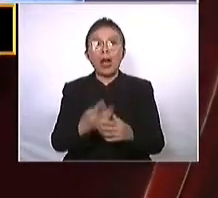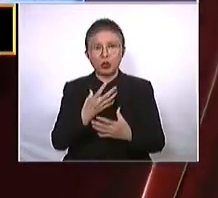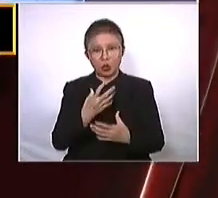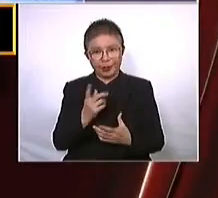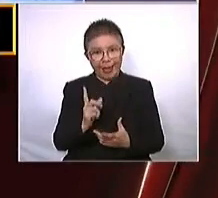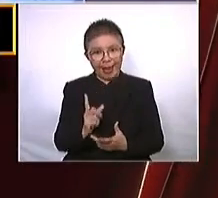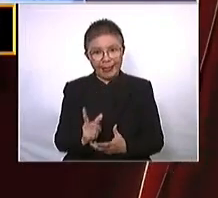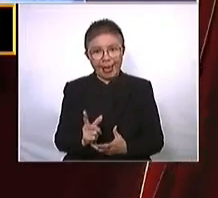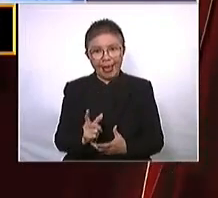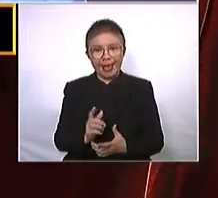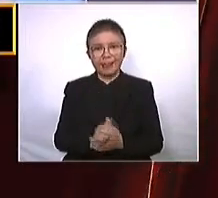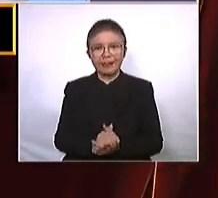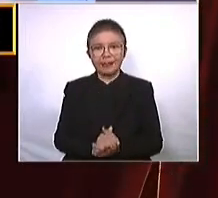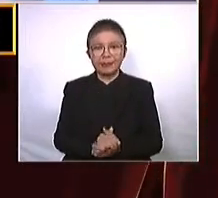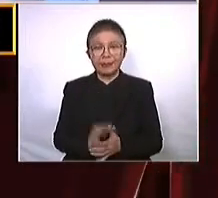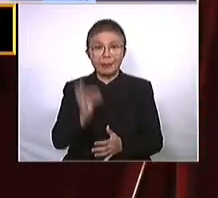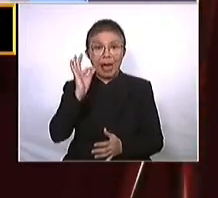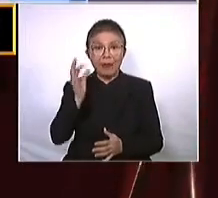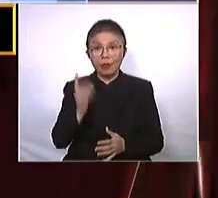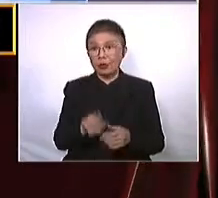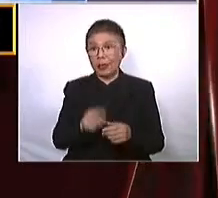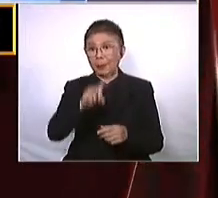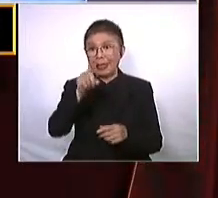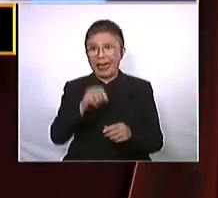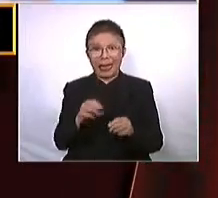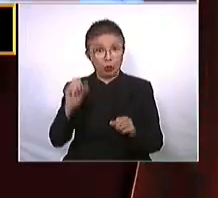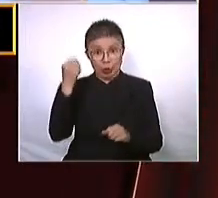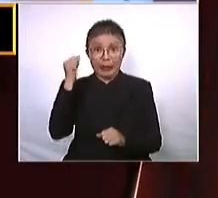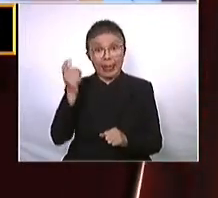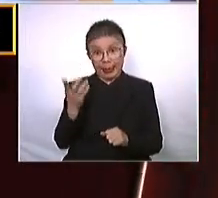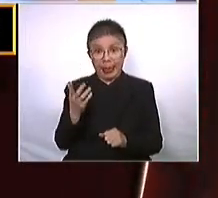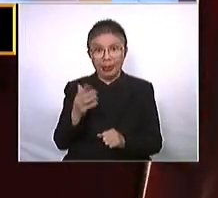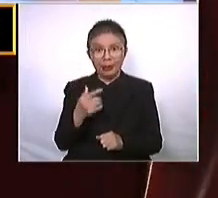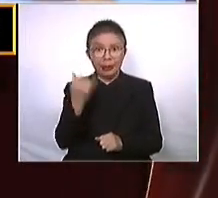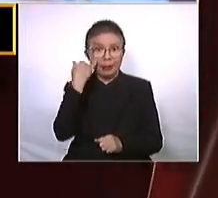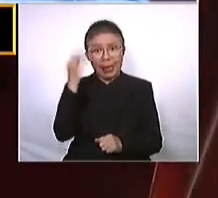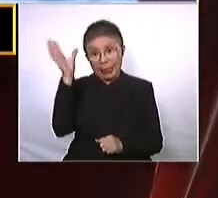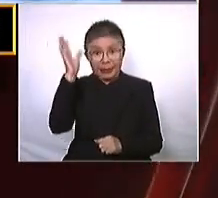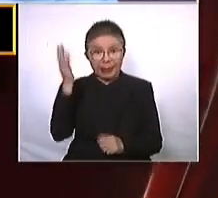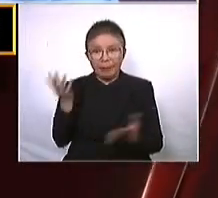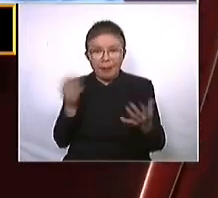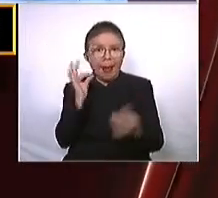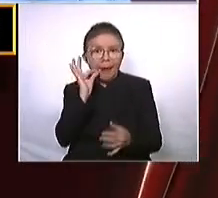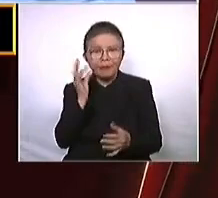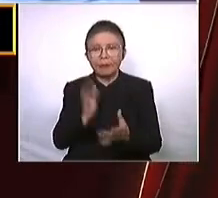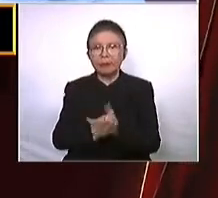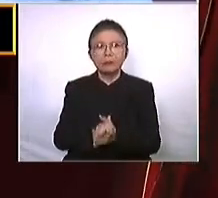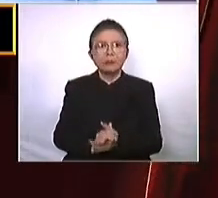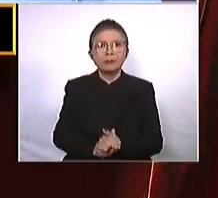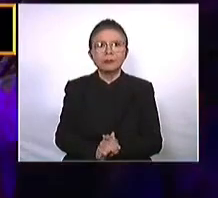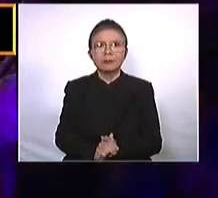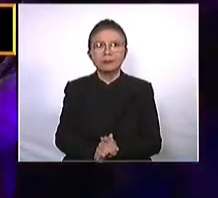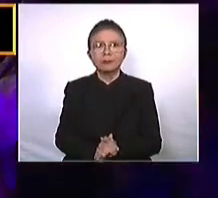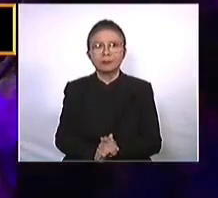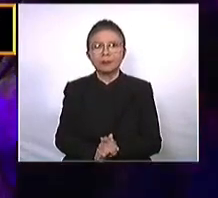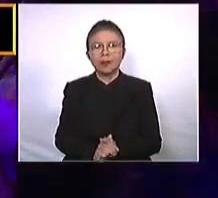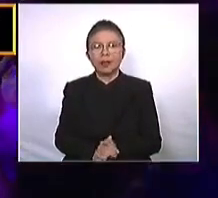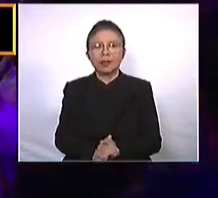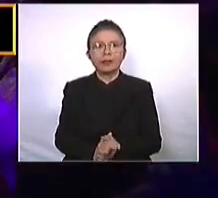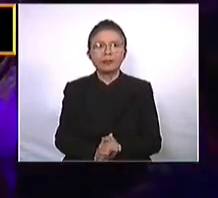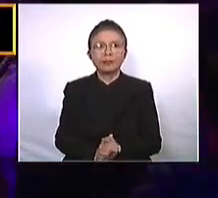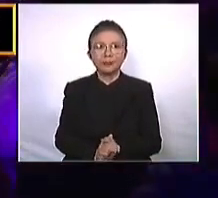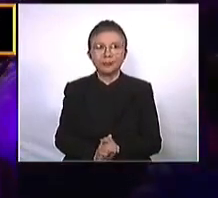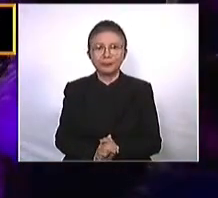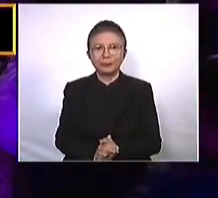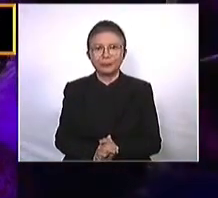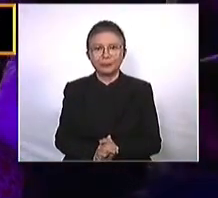Dan ya mohon maaf kalau pertanyaannya agak sulit ya, Gus. Terima kasih. Harap tenang. Mohon tenang.